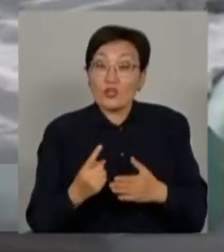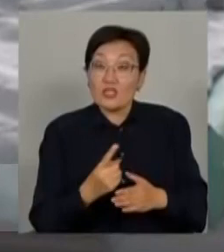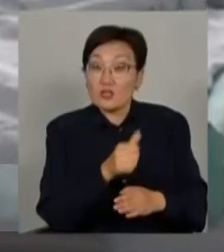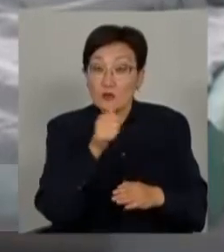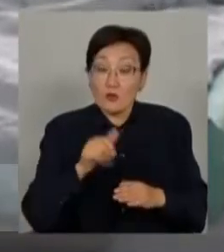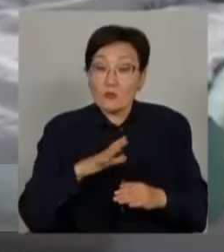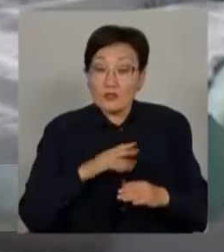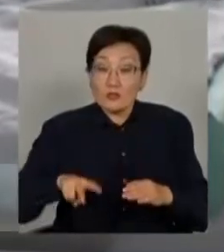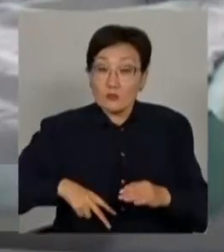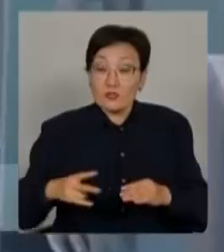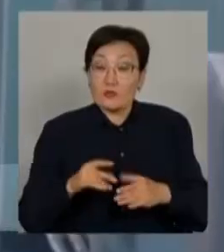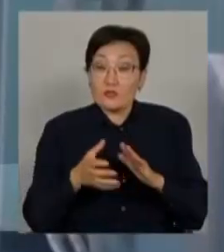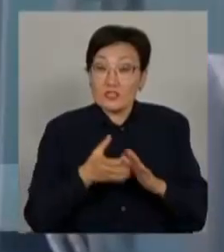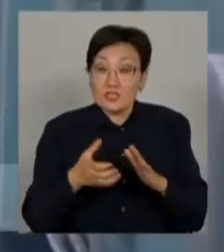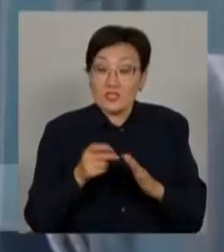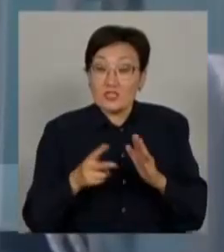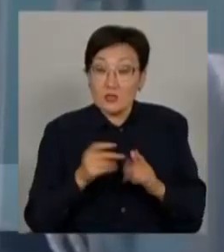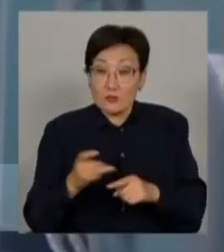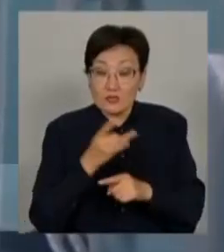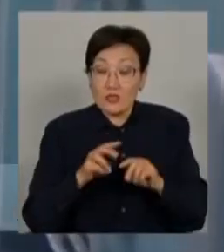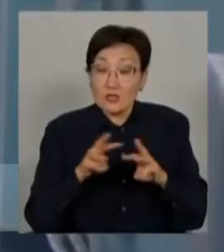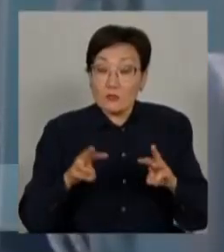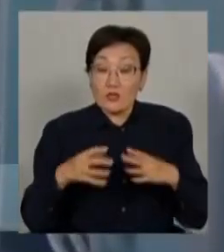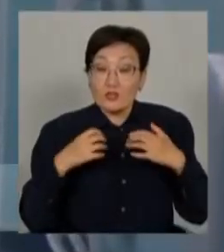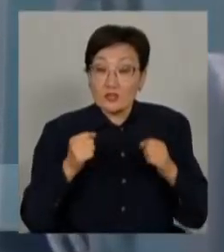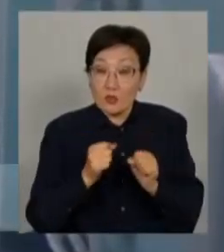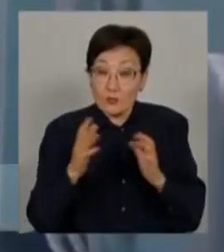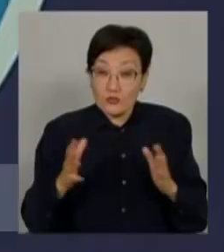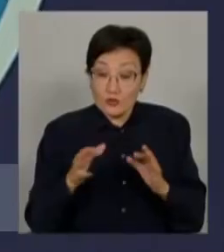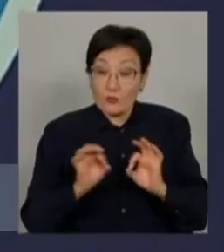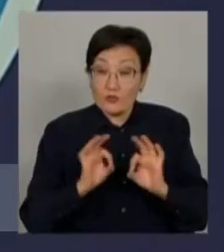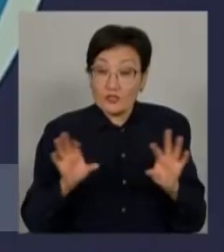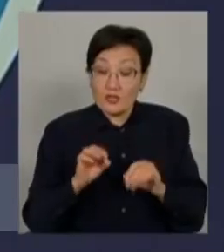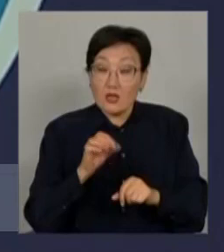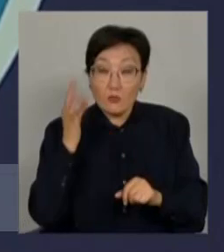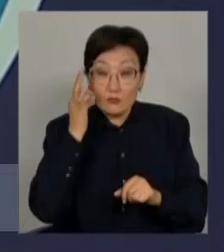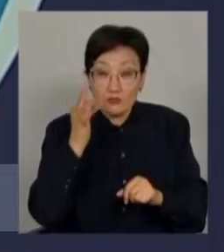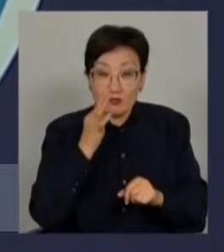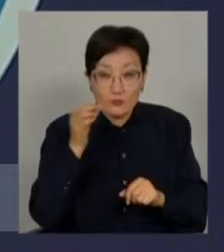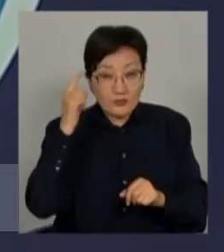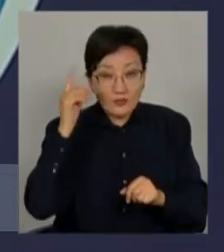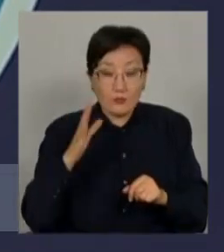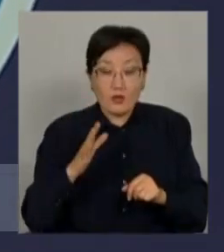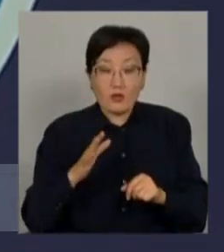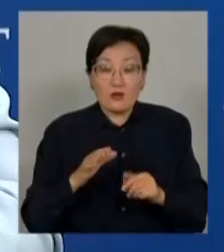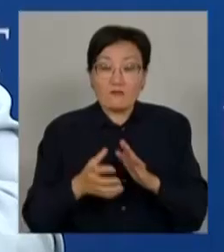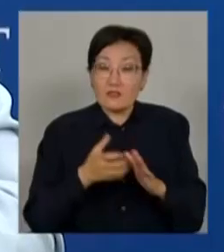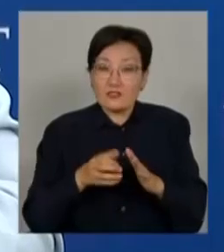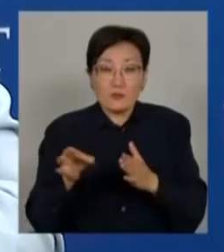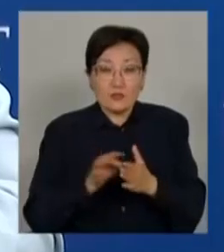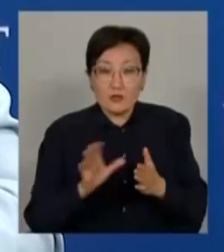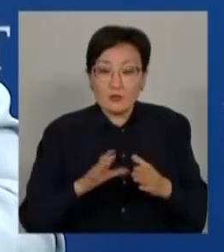словам экс-директора школы неотложку вызывали семь раз министр здравоохранения жаргиния от пояснила что диспетчер не посчитал вызов экстренным